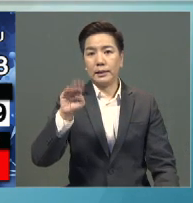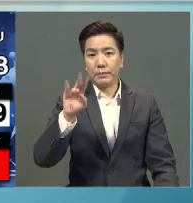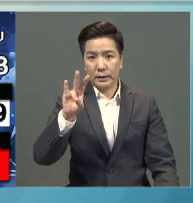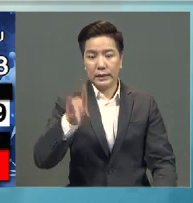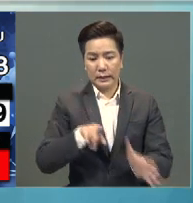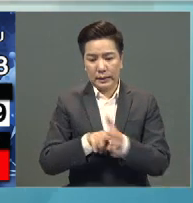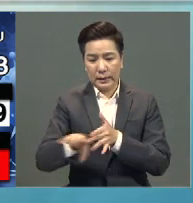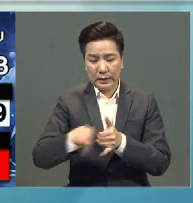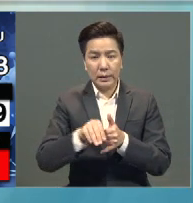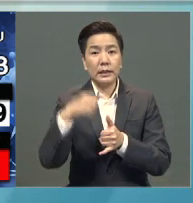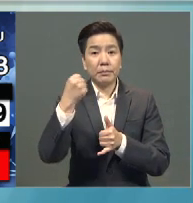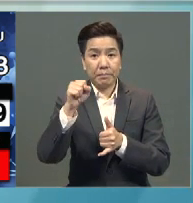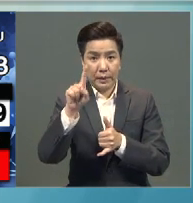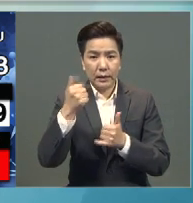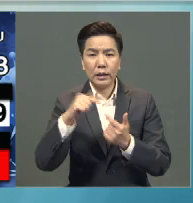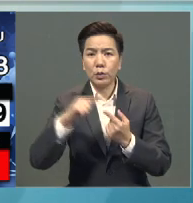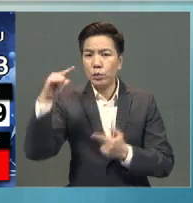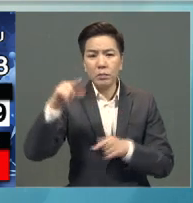รายผู้ติดเชื้อ 11